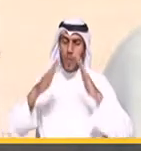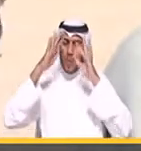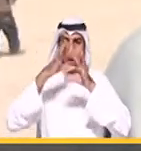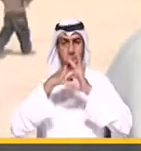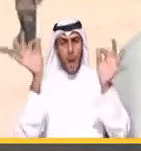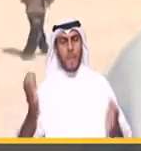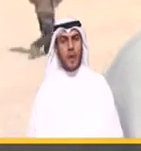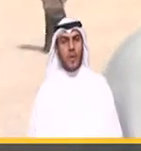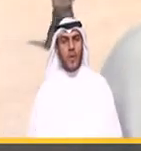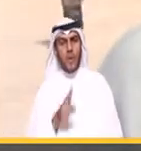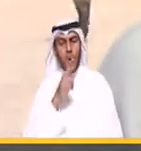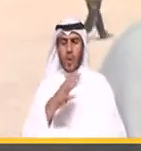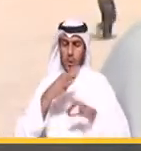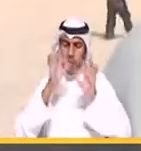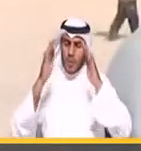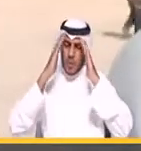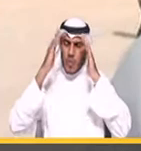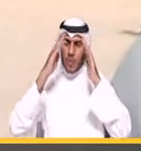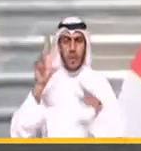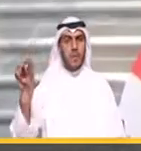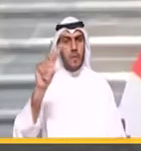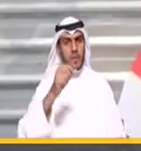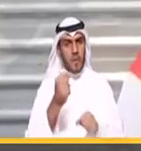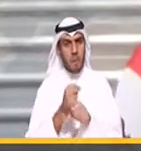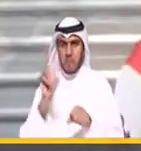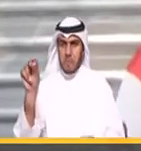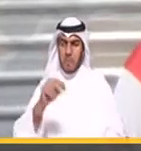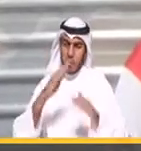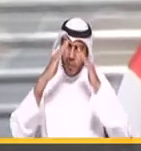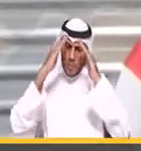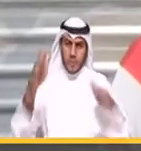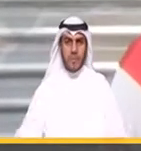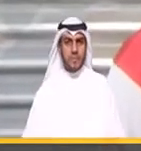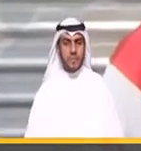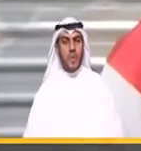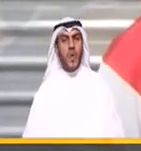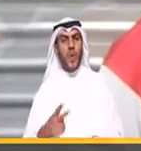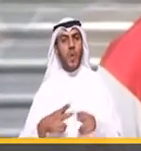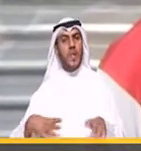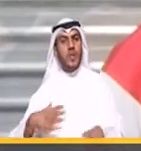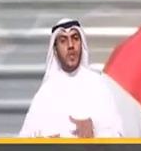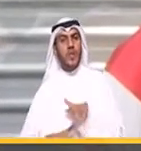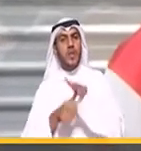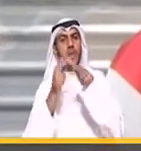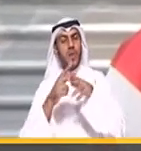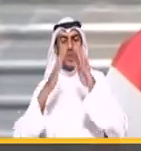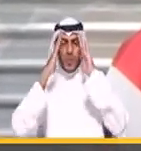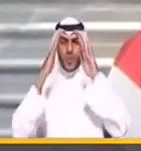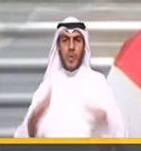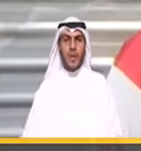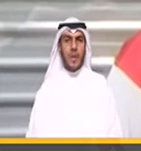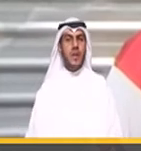لكل من يفعل كما يفعل امير الكويت نشكر الامير الكويتي والشعب وكل من ساهم من اجل